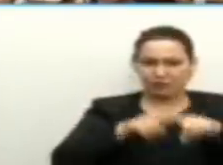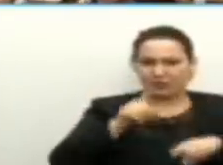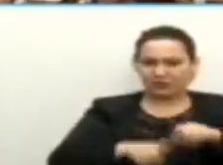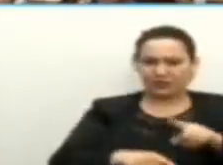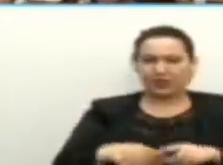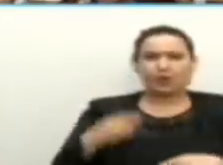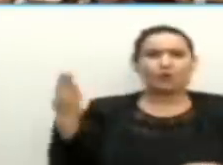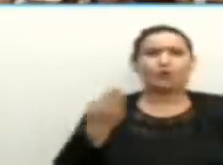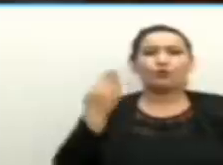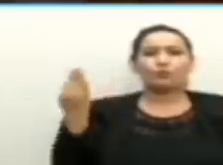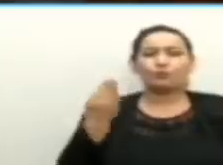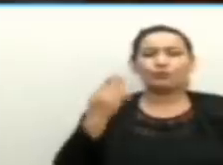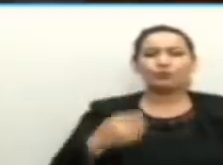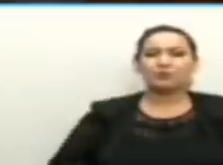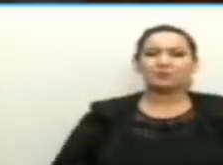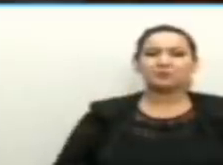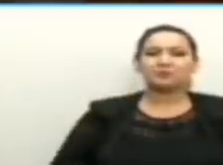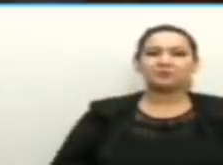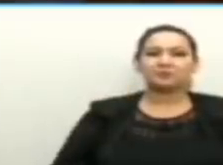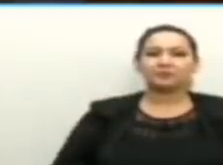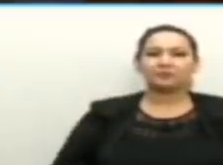نحن بحاجة إليها.